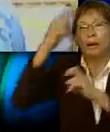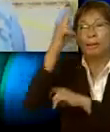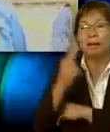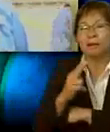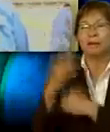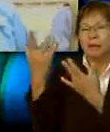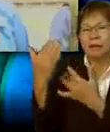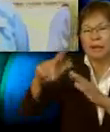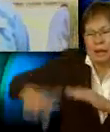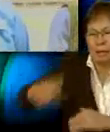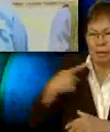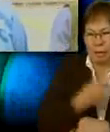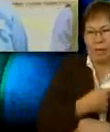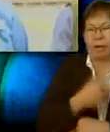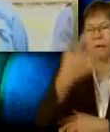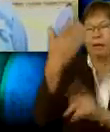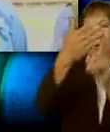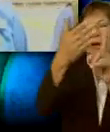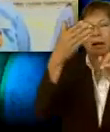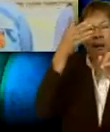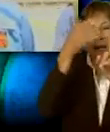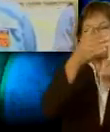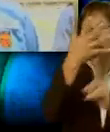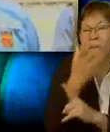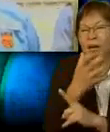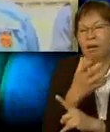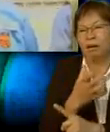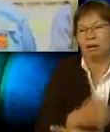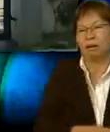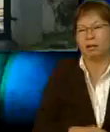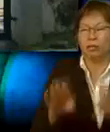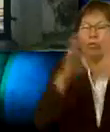Cepatlah Pak Cik. Nanti lambat kami yang kena marah. Bukannya Pak Cik.